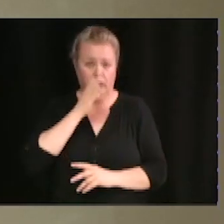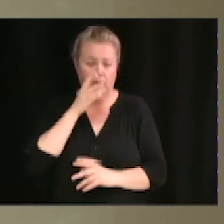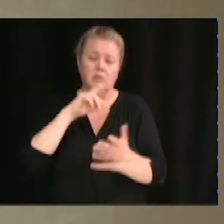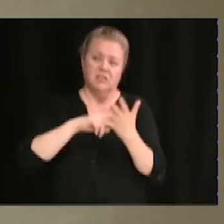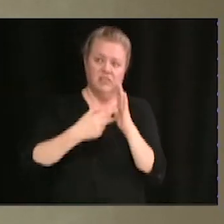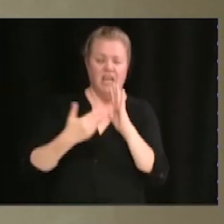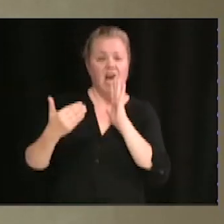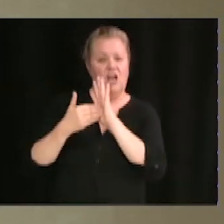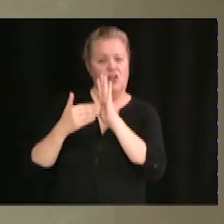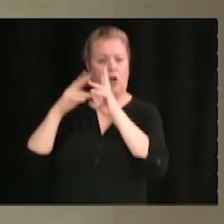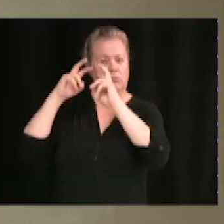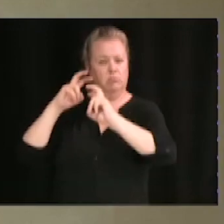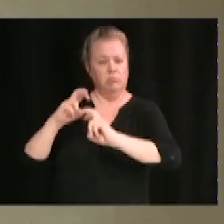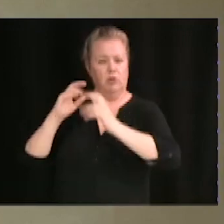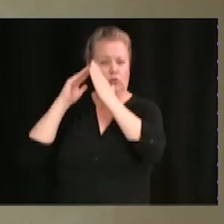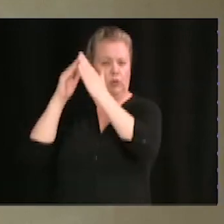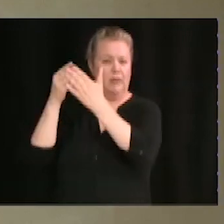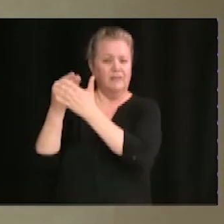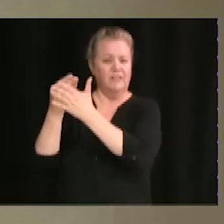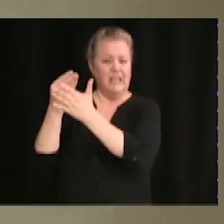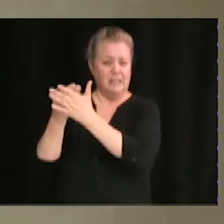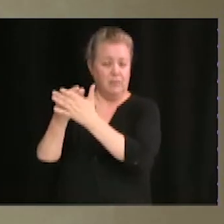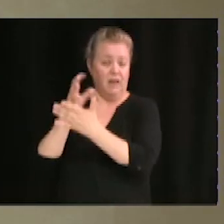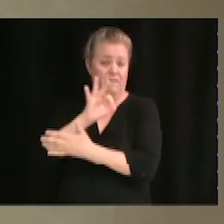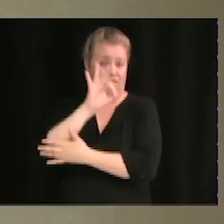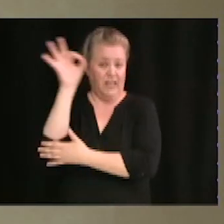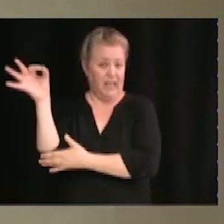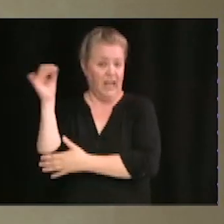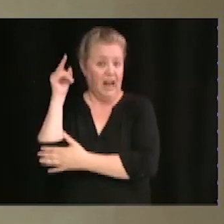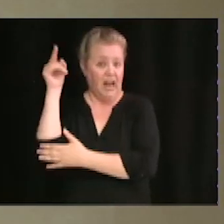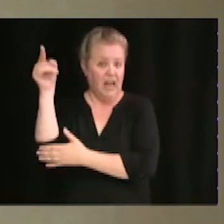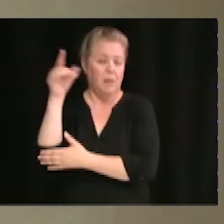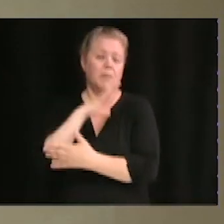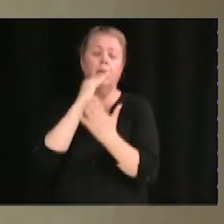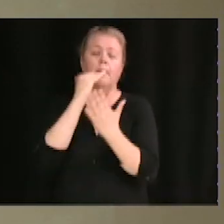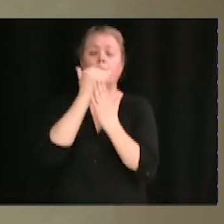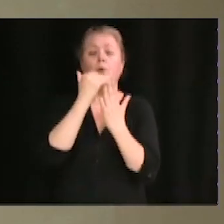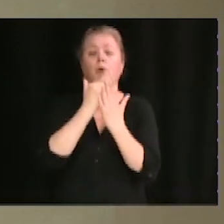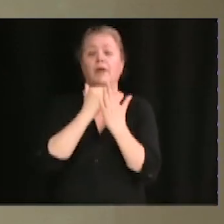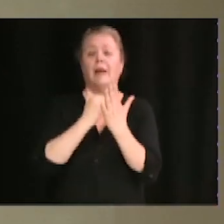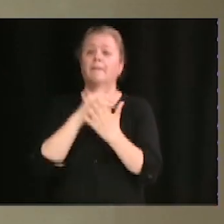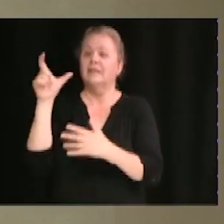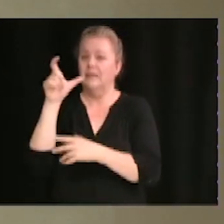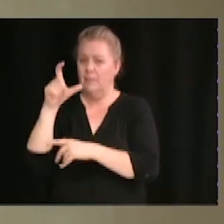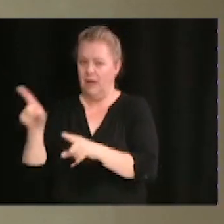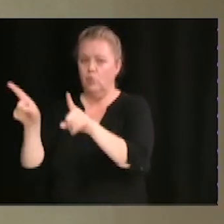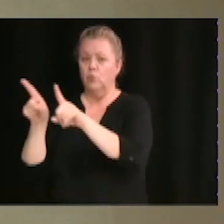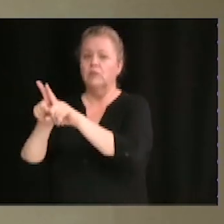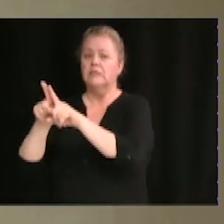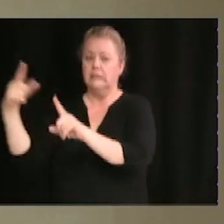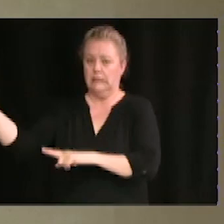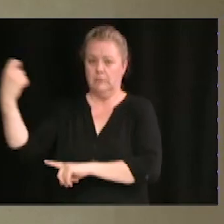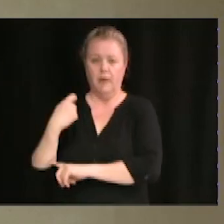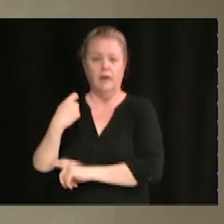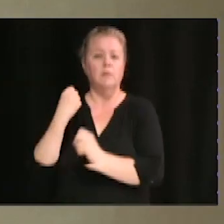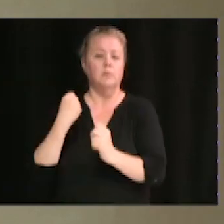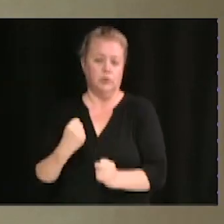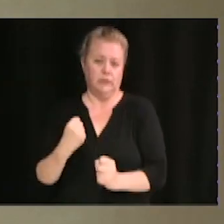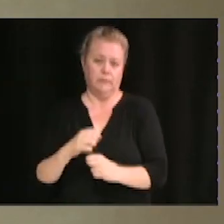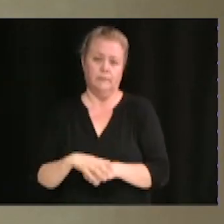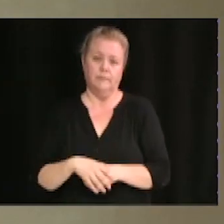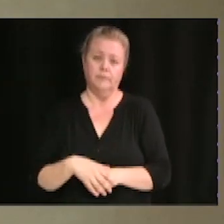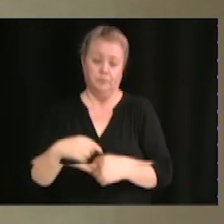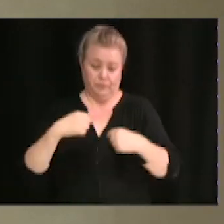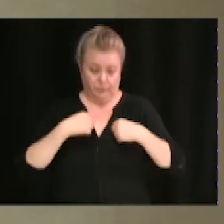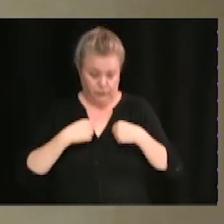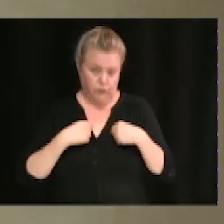concernant une demande de financement au fédéral, mais c'est un programme où le Québec également peut contribuer. Et nous, on est prêts évidemment à faire